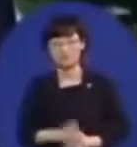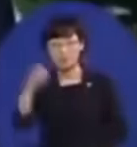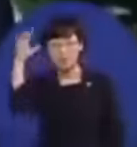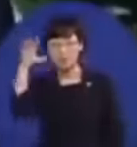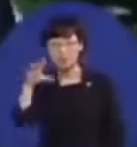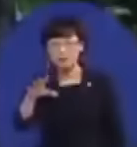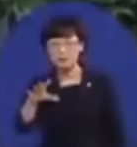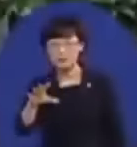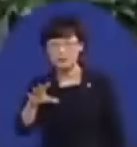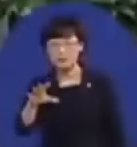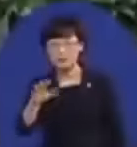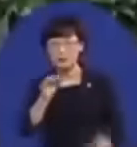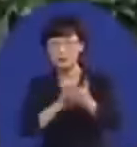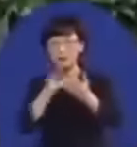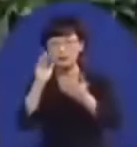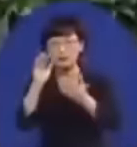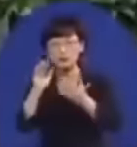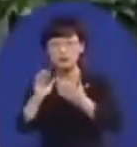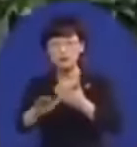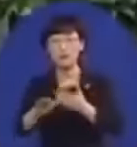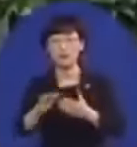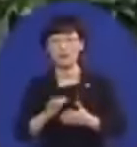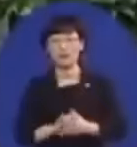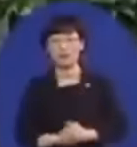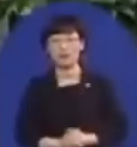빛이 생기고 난 다음에